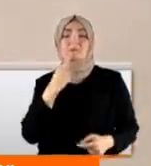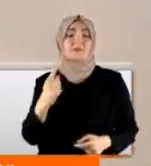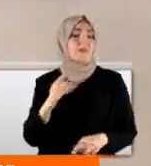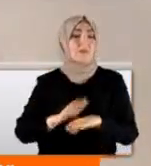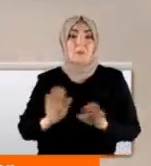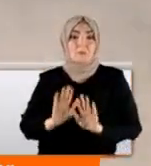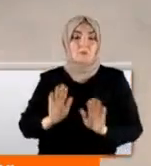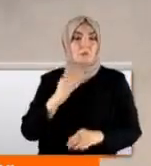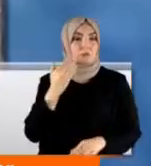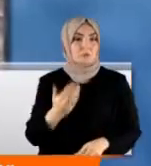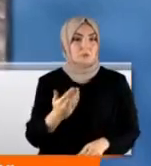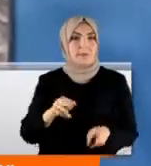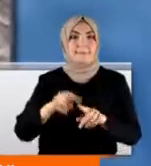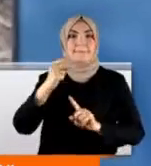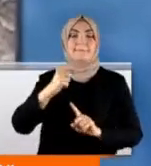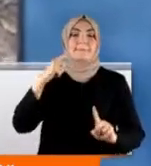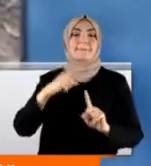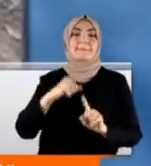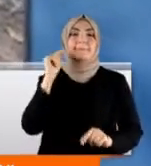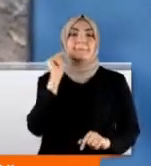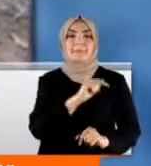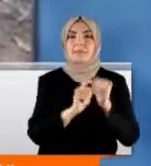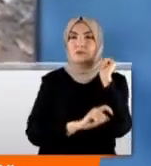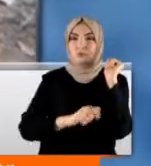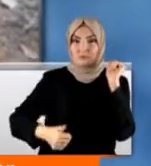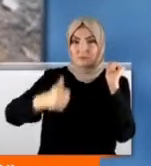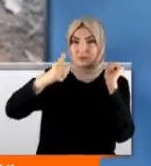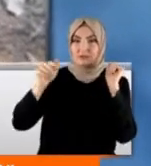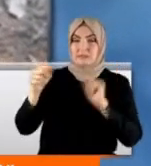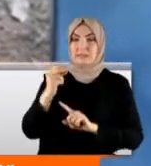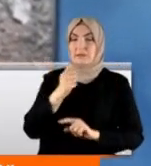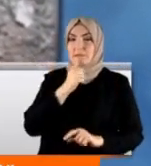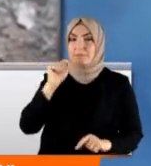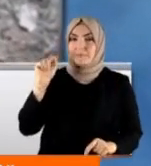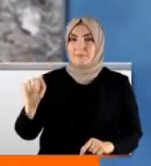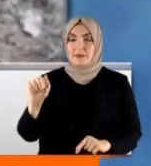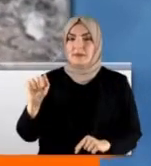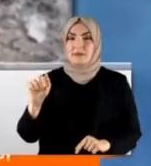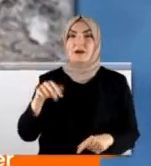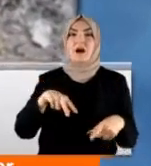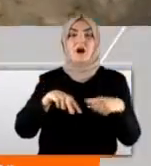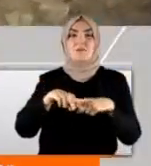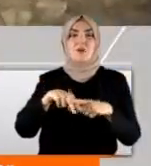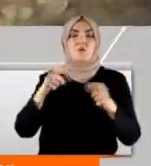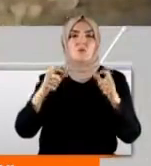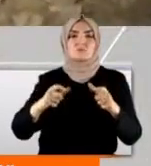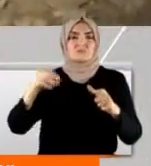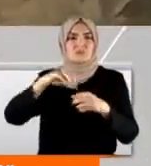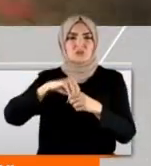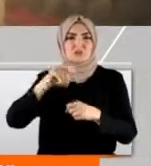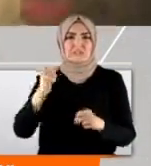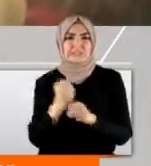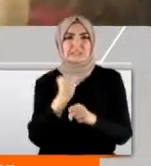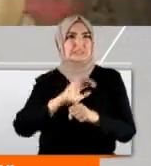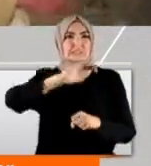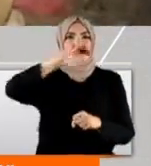MİT terörist başı Sürgeç'in Tunceli'de Ahpanos Vadisi içinde Sarp Kayalıklardaki bir mağarada gizlendiğini belirledi.